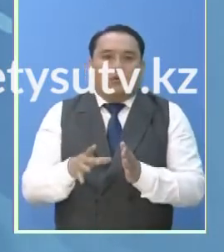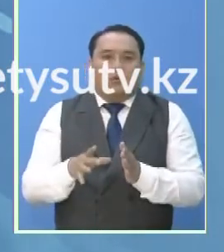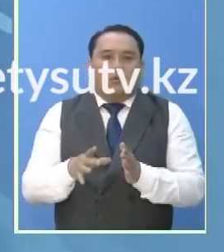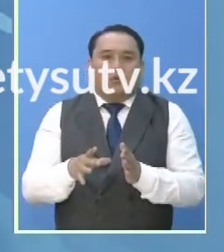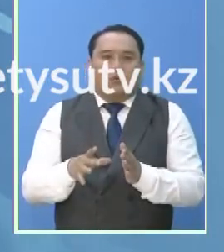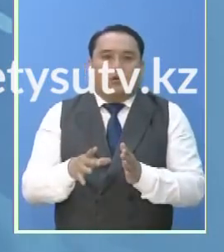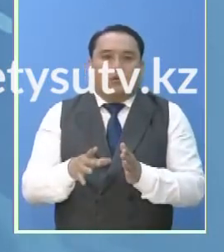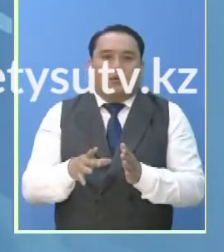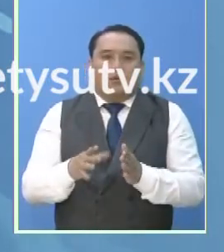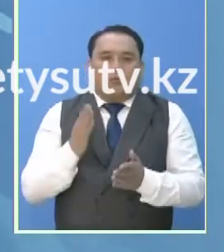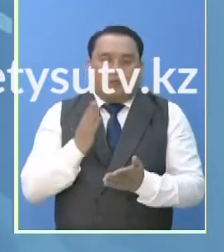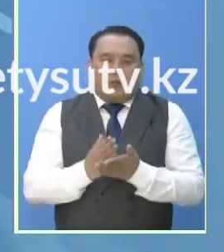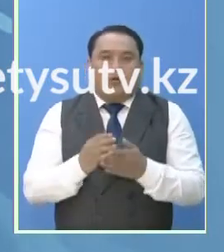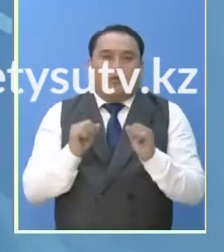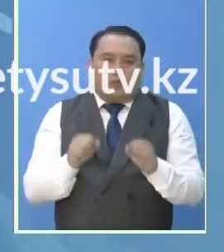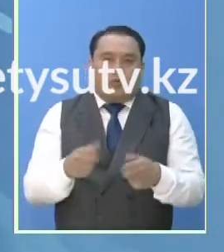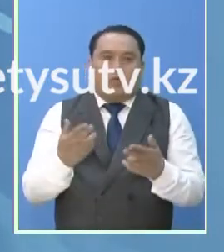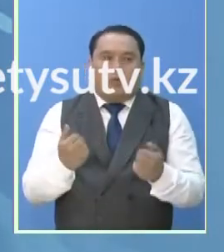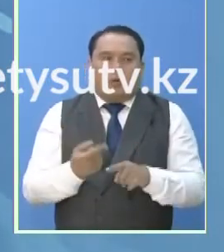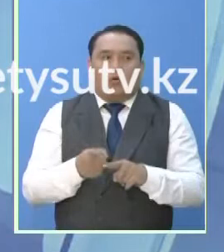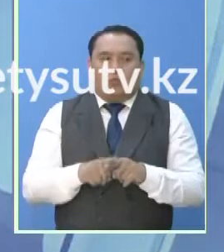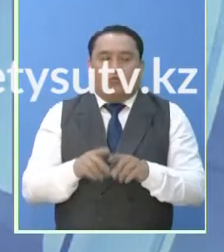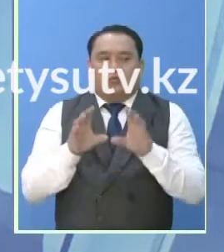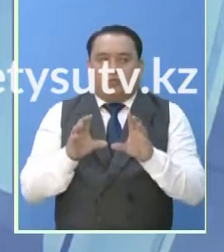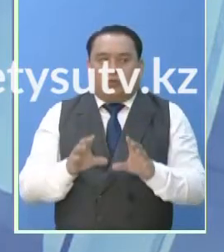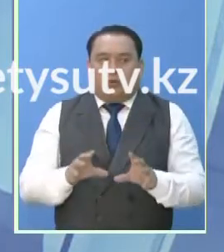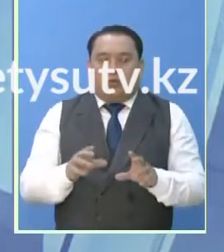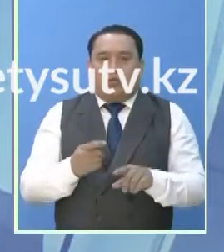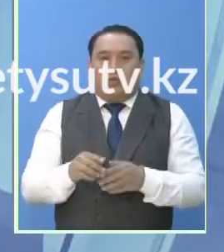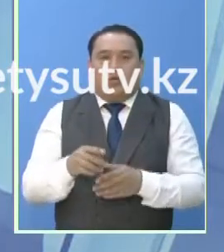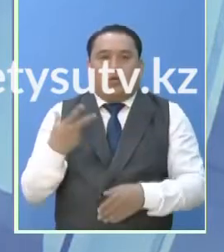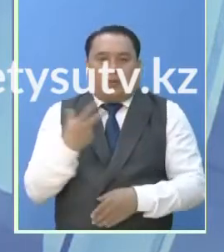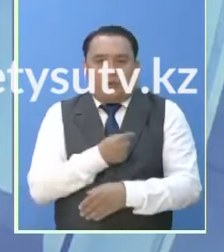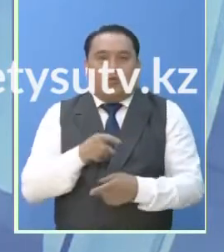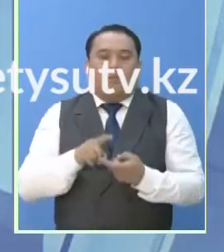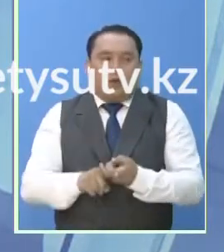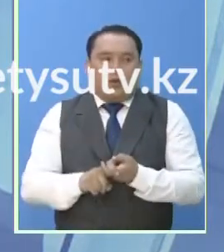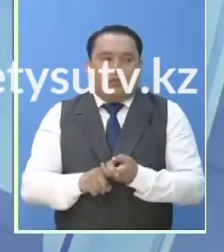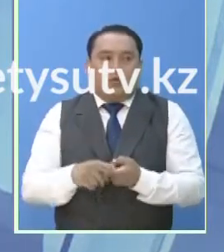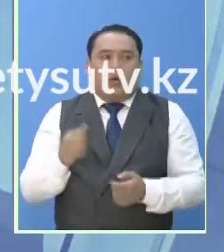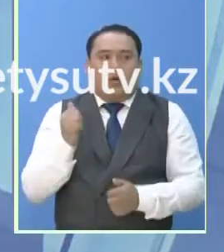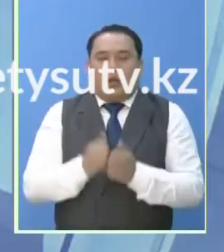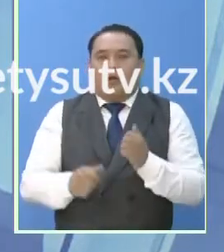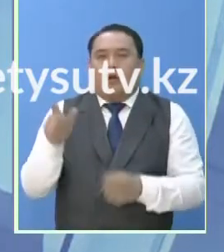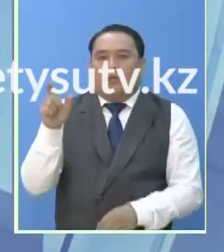оң әйтеуір бір реакция беру заңдылық қой? Иә, ол заңдылық. Ол иммунитетке байланысты. Әр